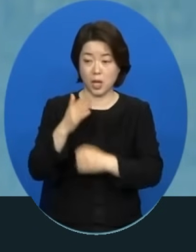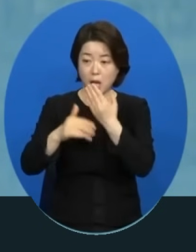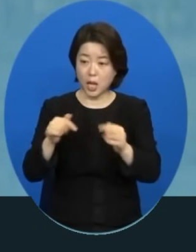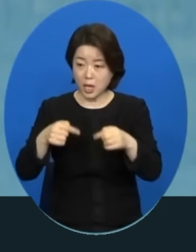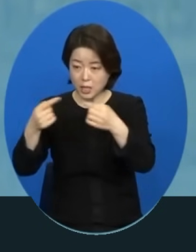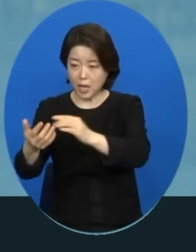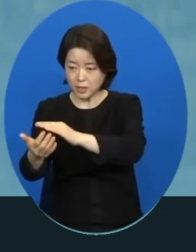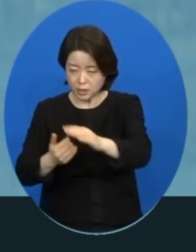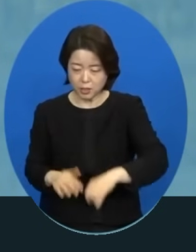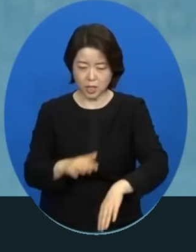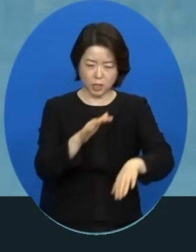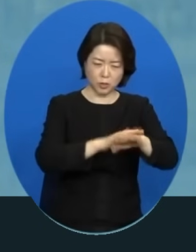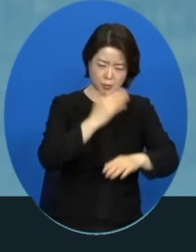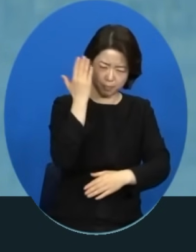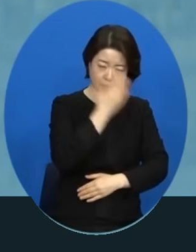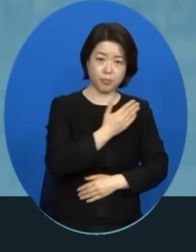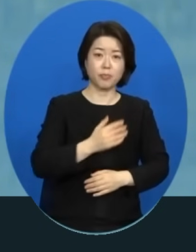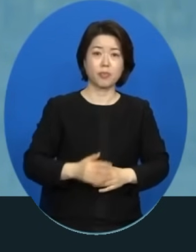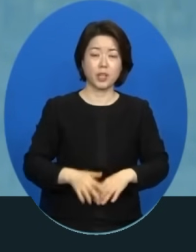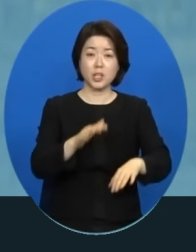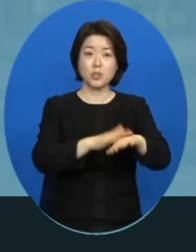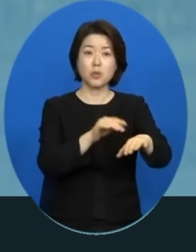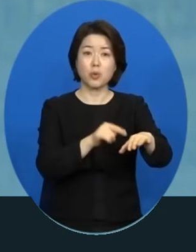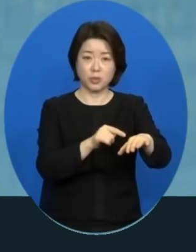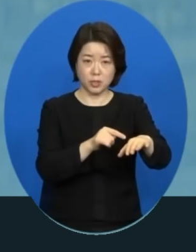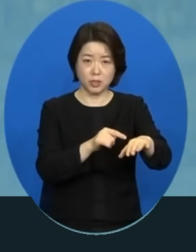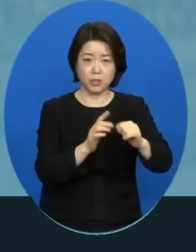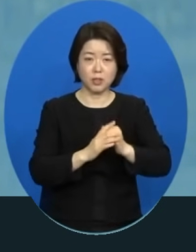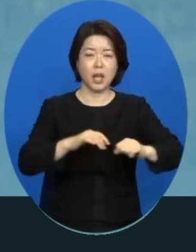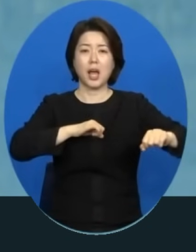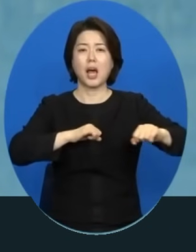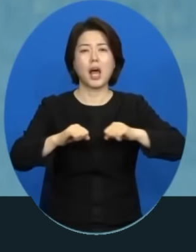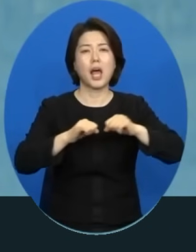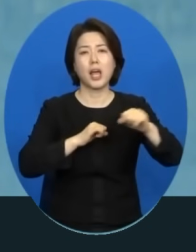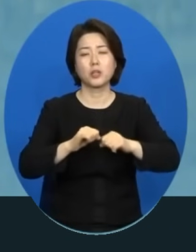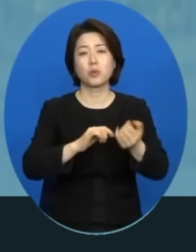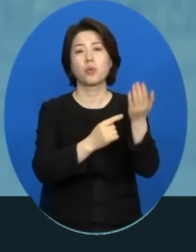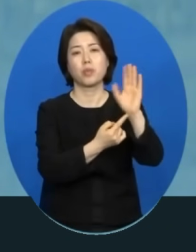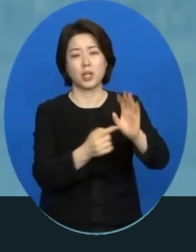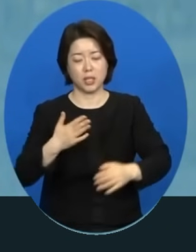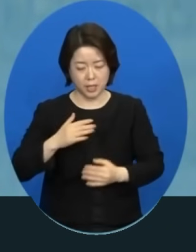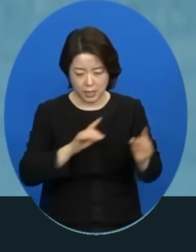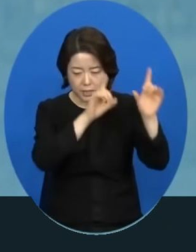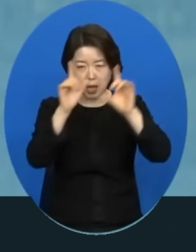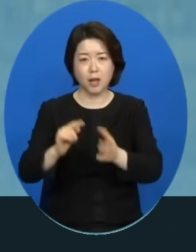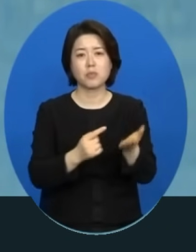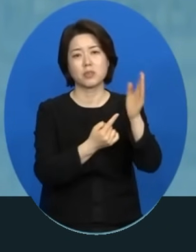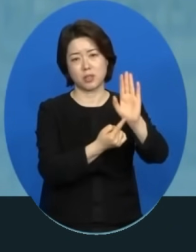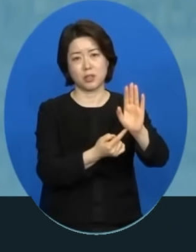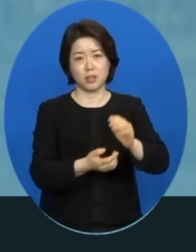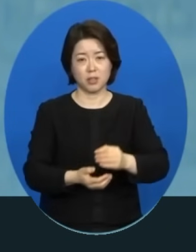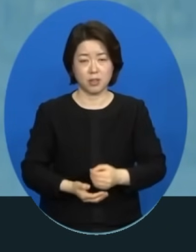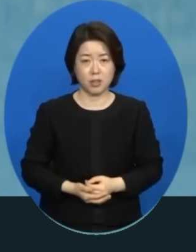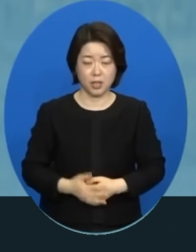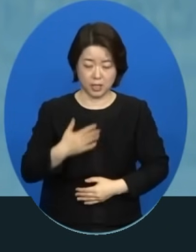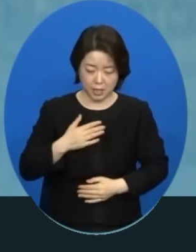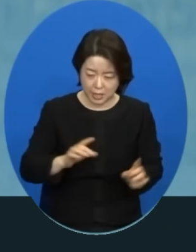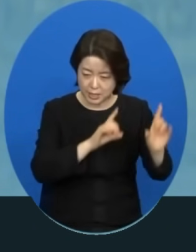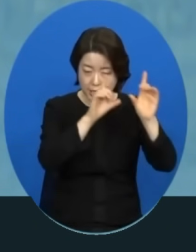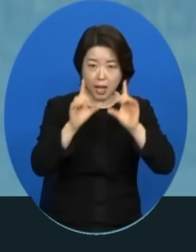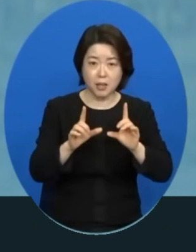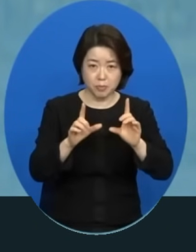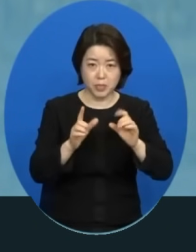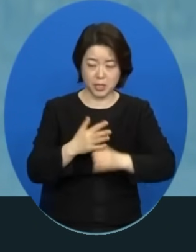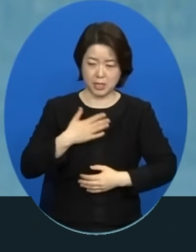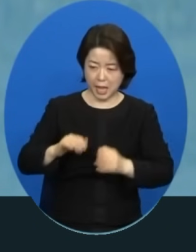나아가기 전에 손을 깨끗이 해야 된다. 이 손이라는 것은 행동을 말합니다. 우리 삶을 말해요. 우리 삶이,